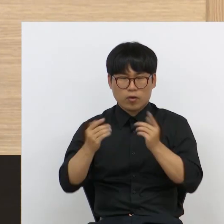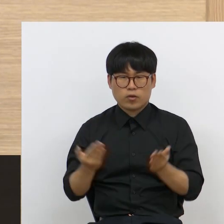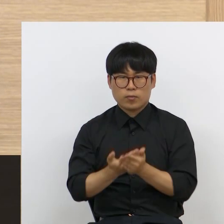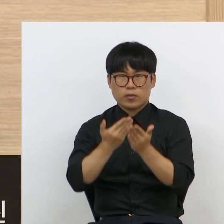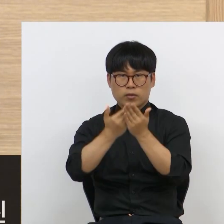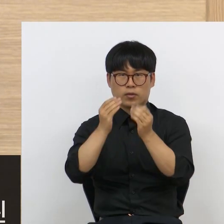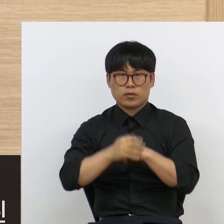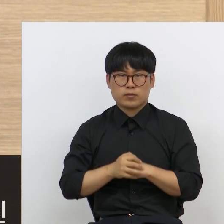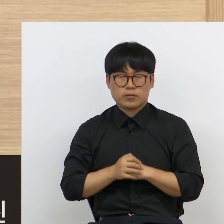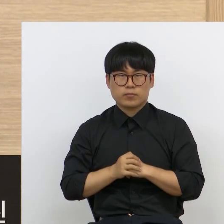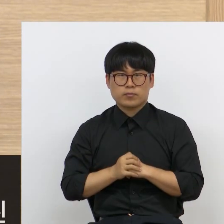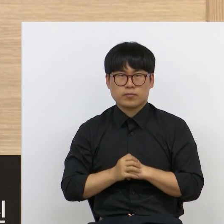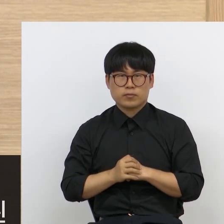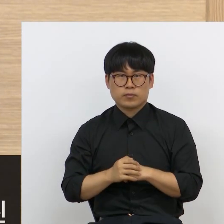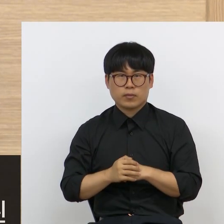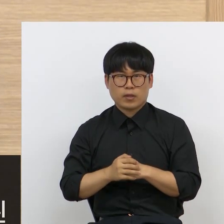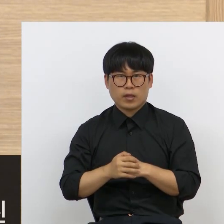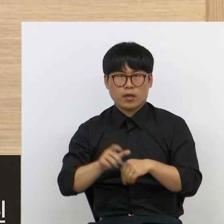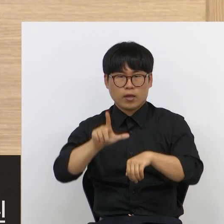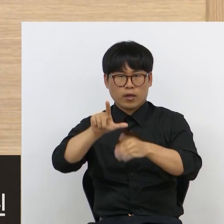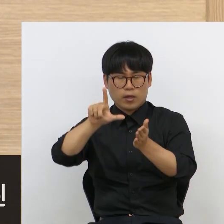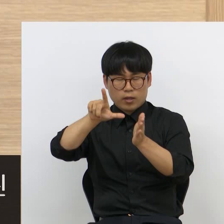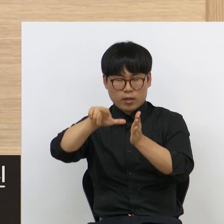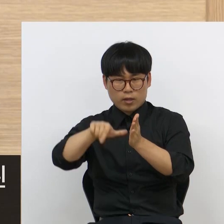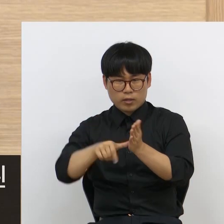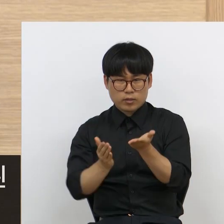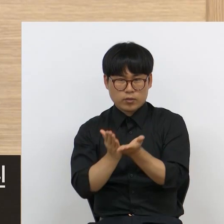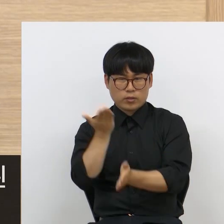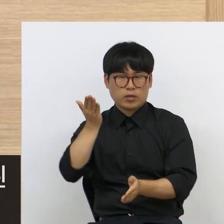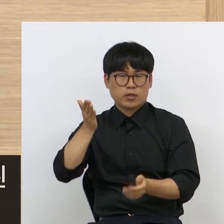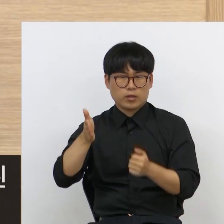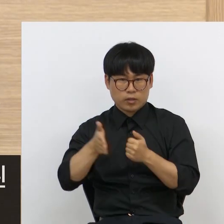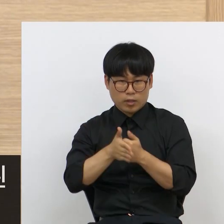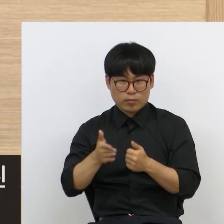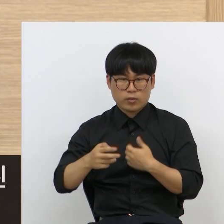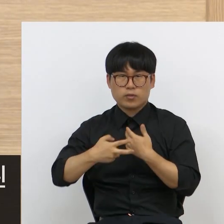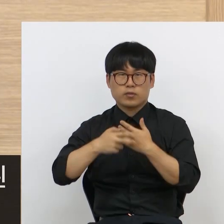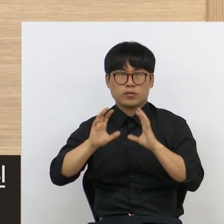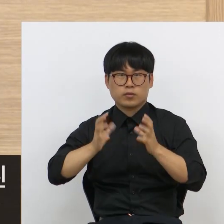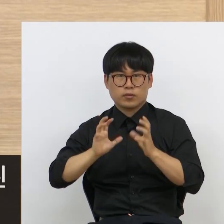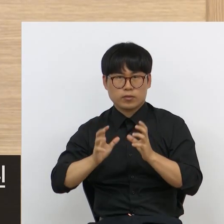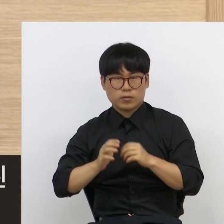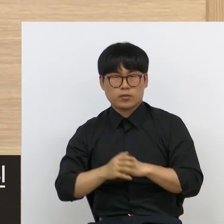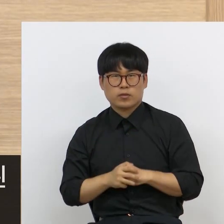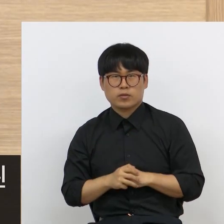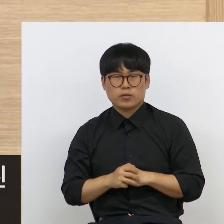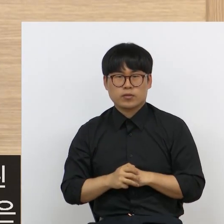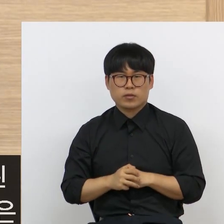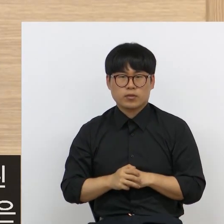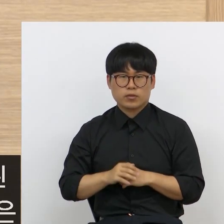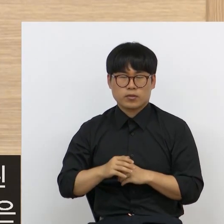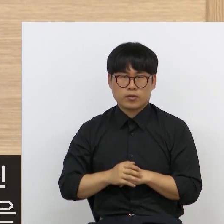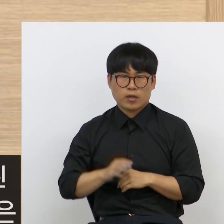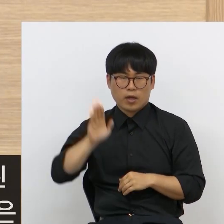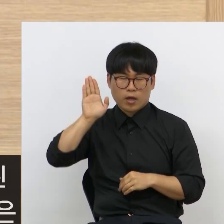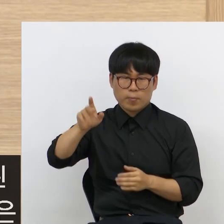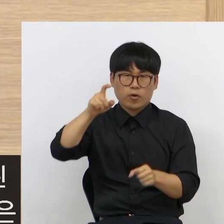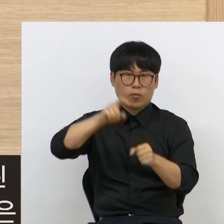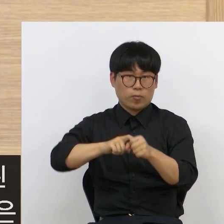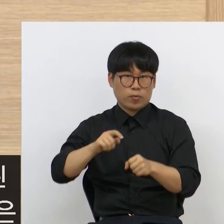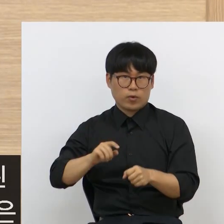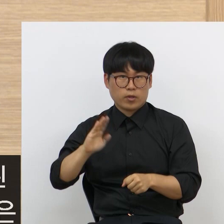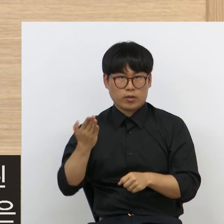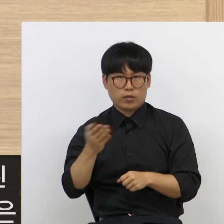그 가소성을 시기를 놓치기 때문에 이제 그런 부분은 이제 의료진하고 상담을 해봐야 되겠지만 향후에 우리의 목표에 해당되는 것입니다.